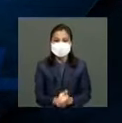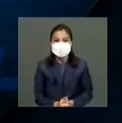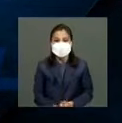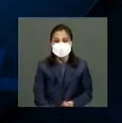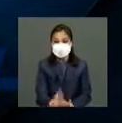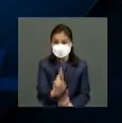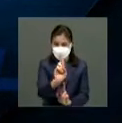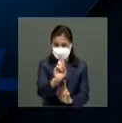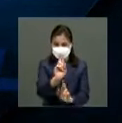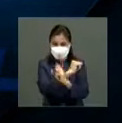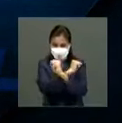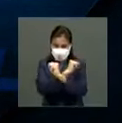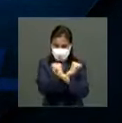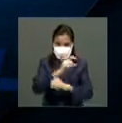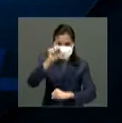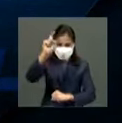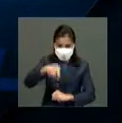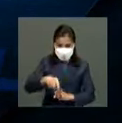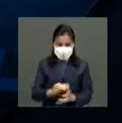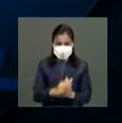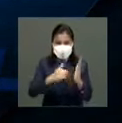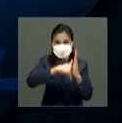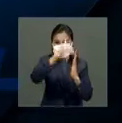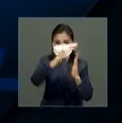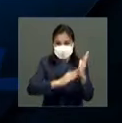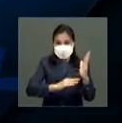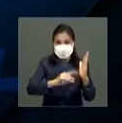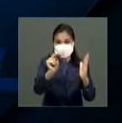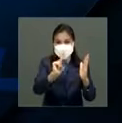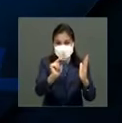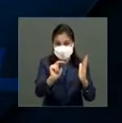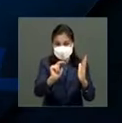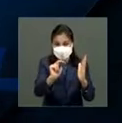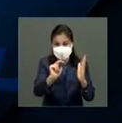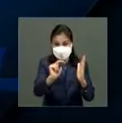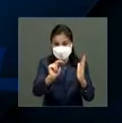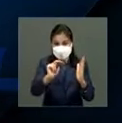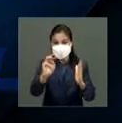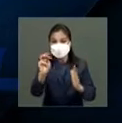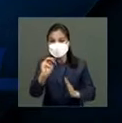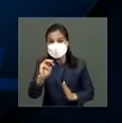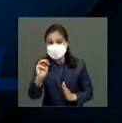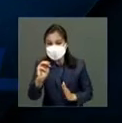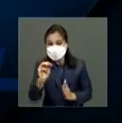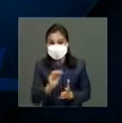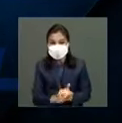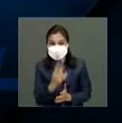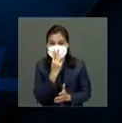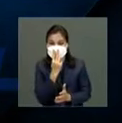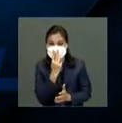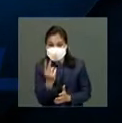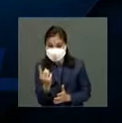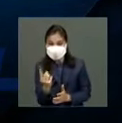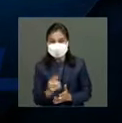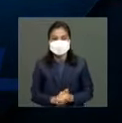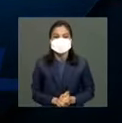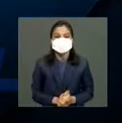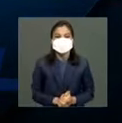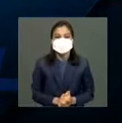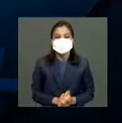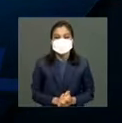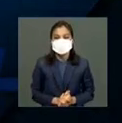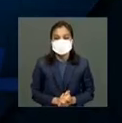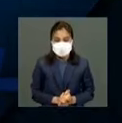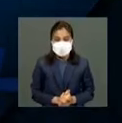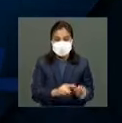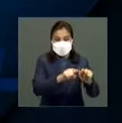น้ำเงินกับสีออกเป็นสีม่วงเป็นเชิงรุกเนี่ยนะครับก็จะเห็นว่ากราฟตัว